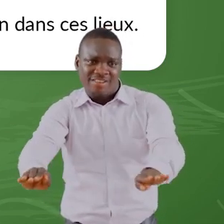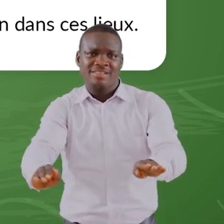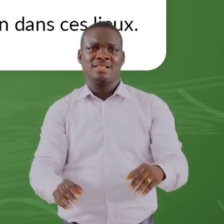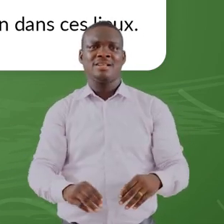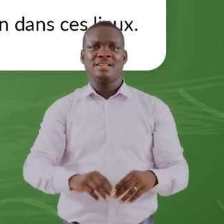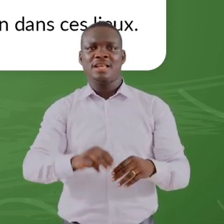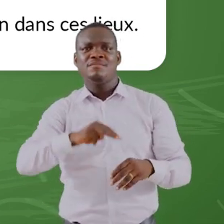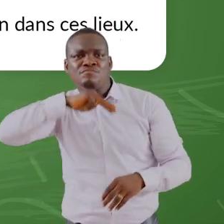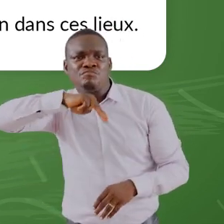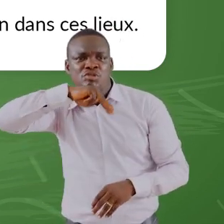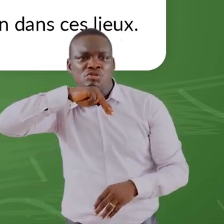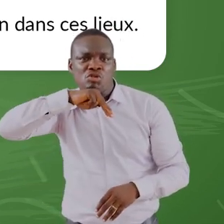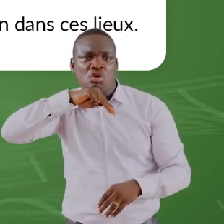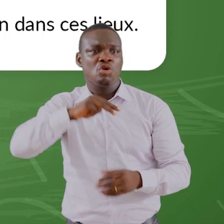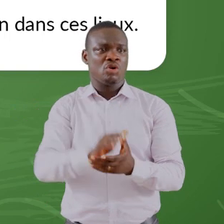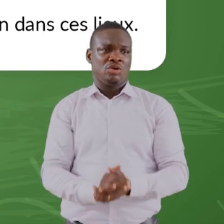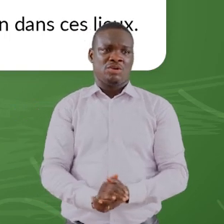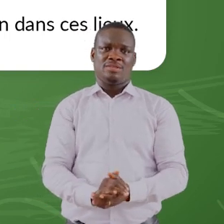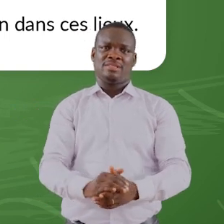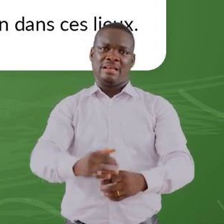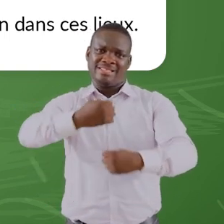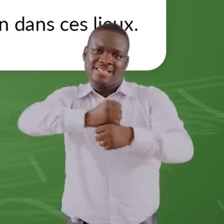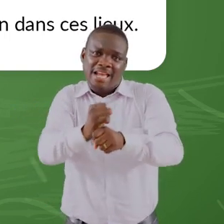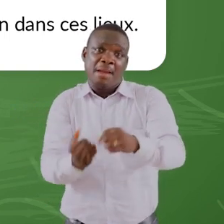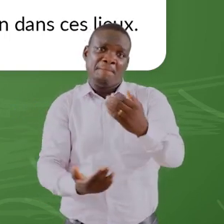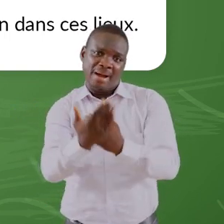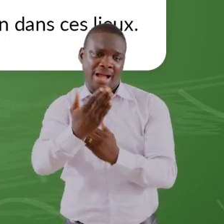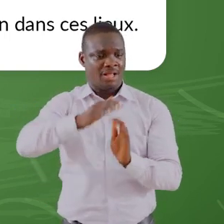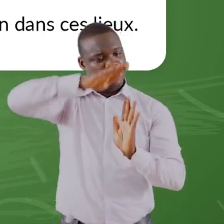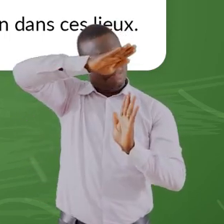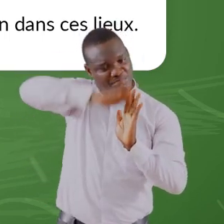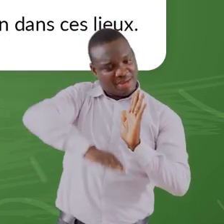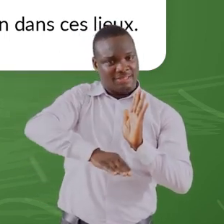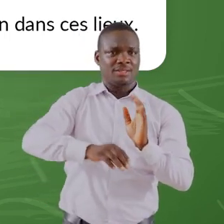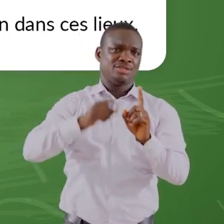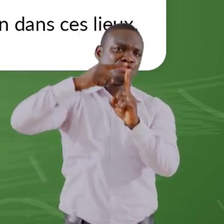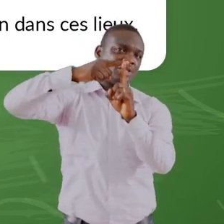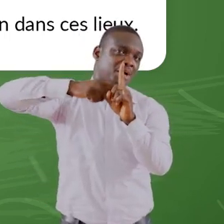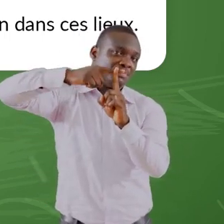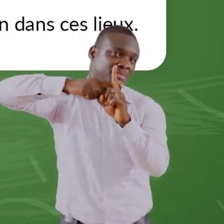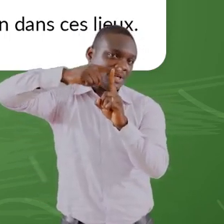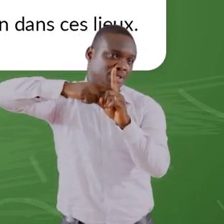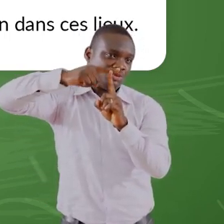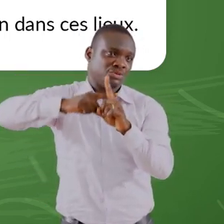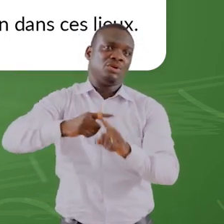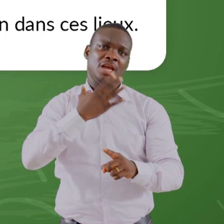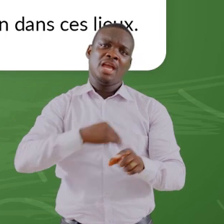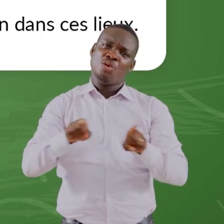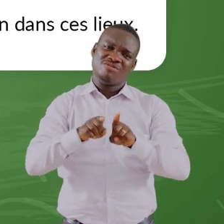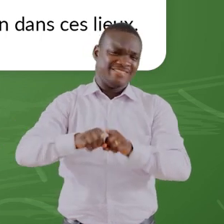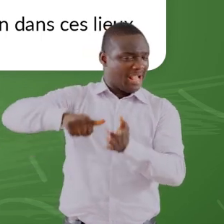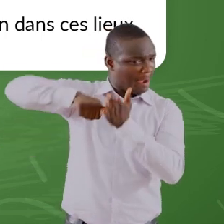appelée cristallisation fractionnée, des minéraux provoqués par la baisse de